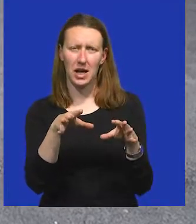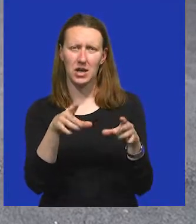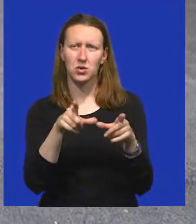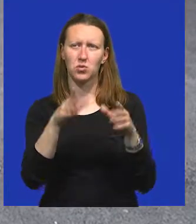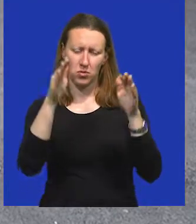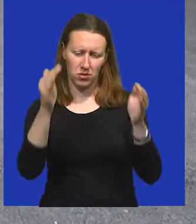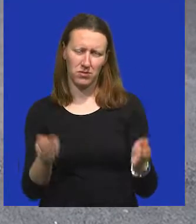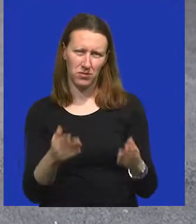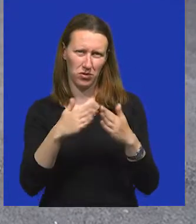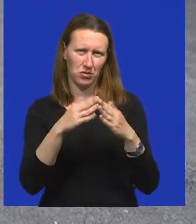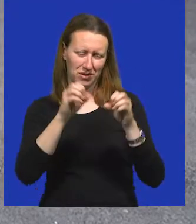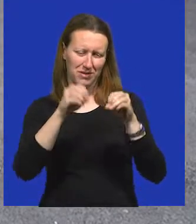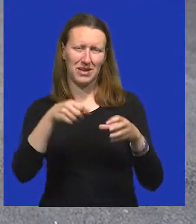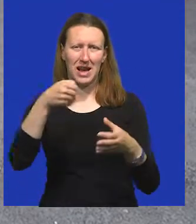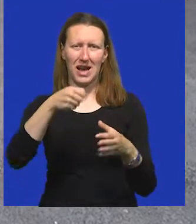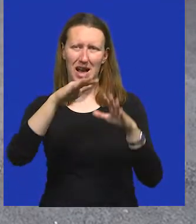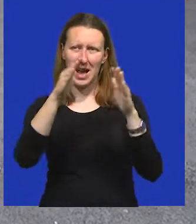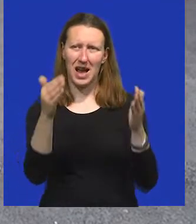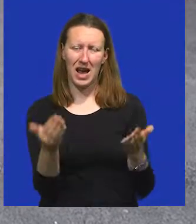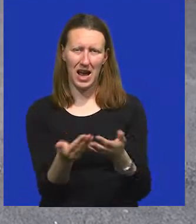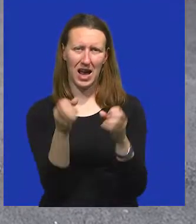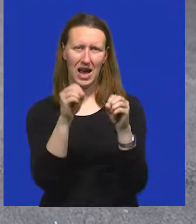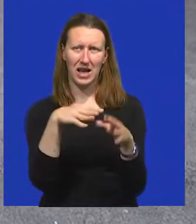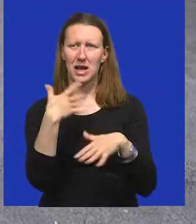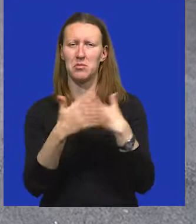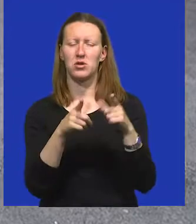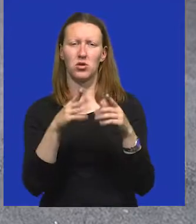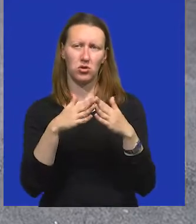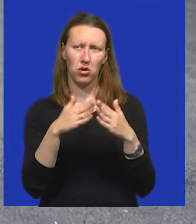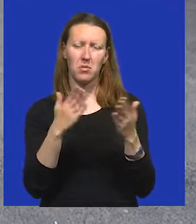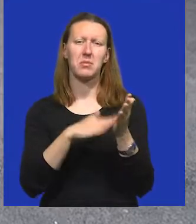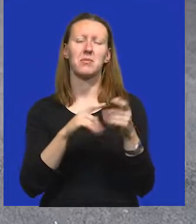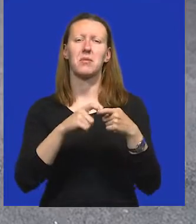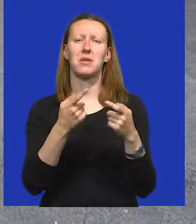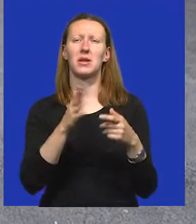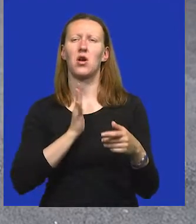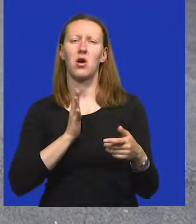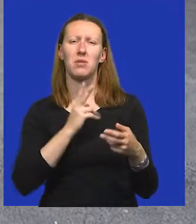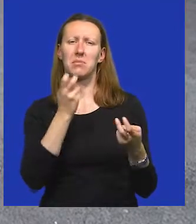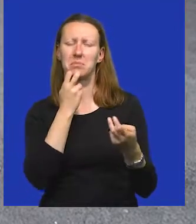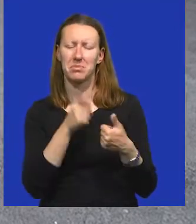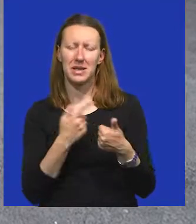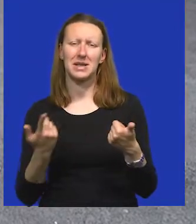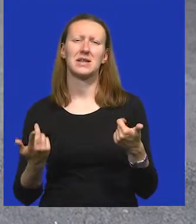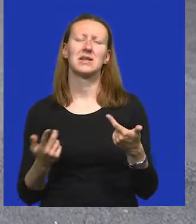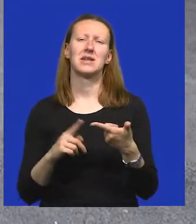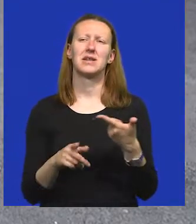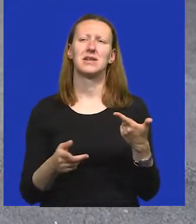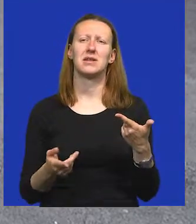nel cassonetto degli immondizia mista di casa, come materiali pericolosi, batterie,